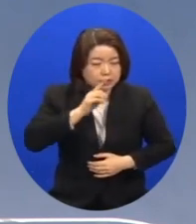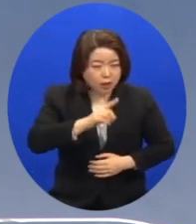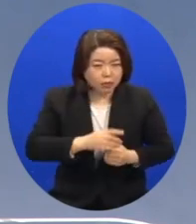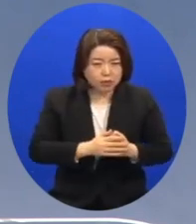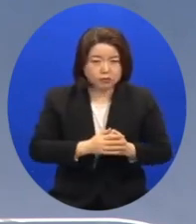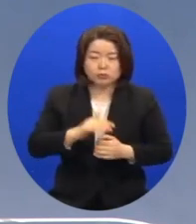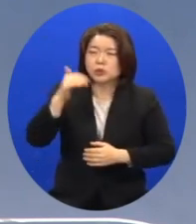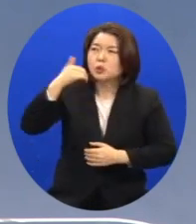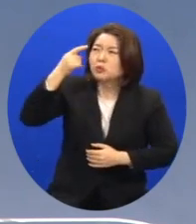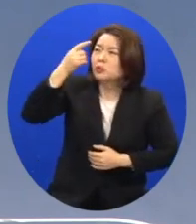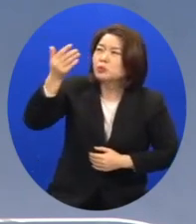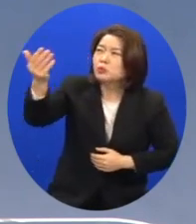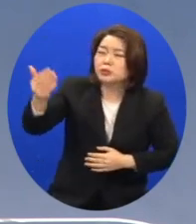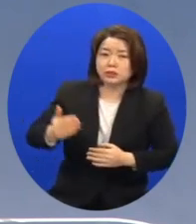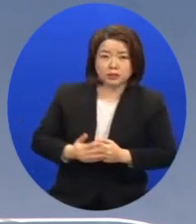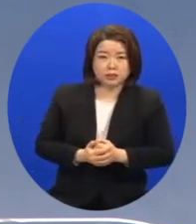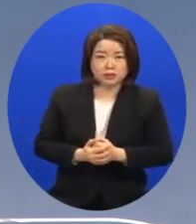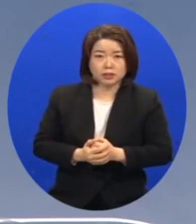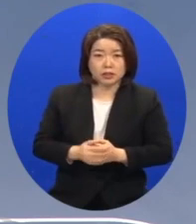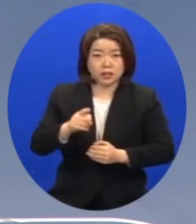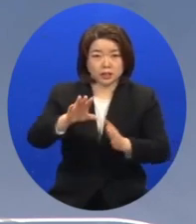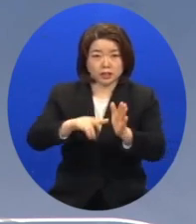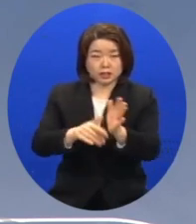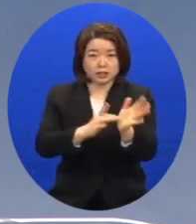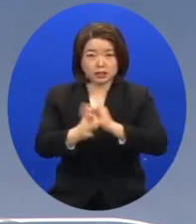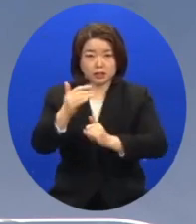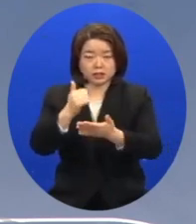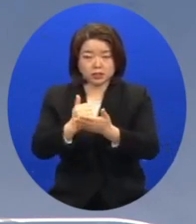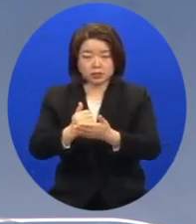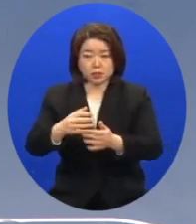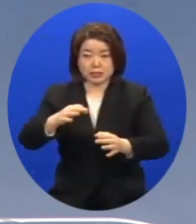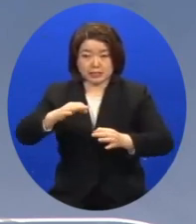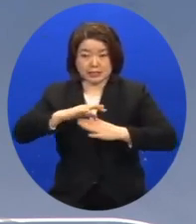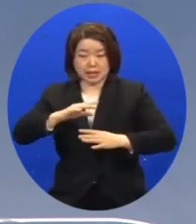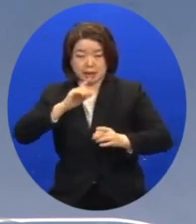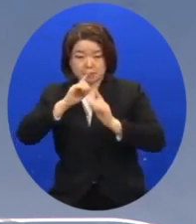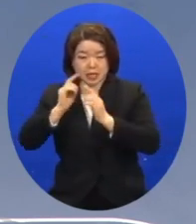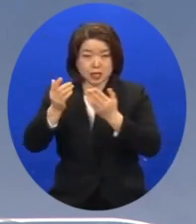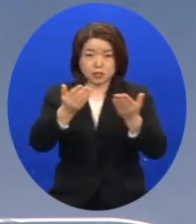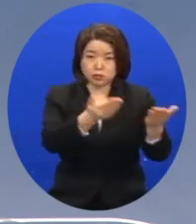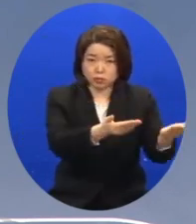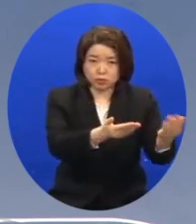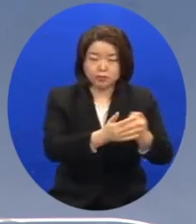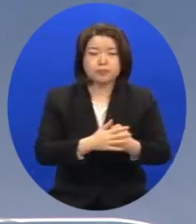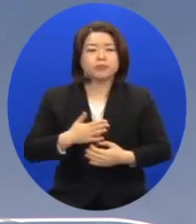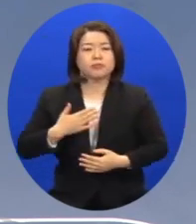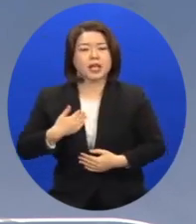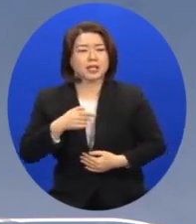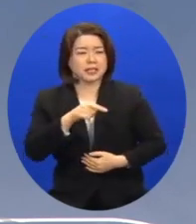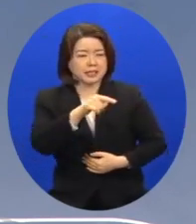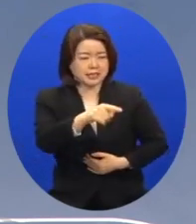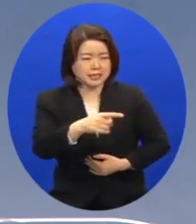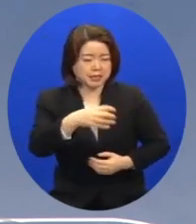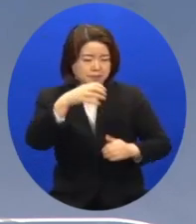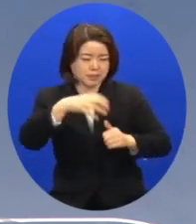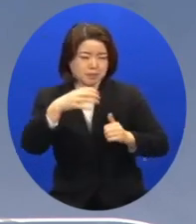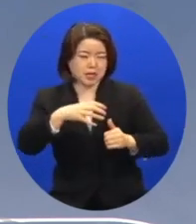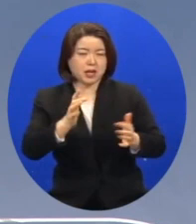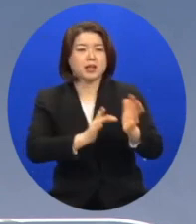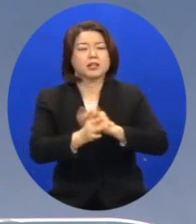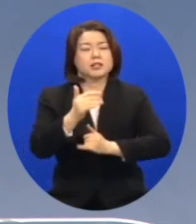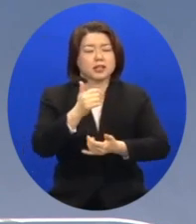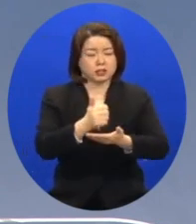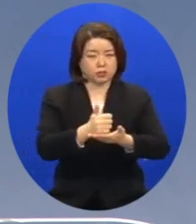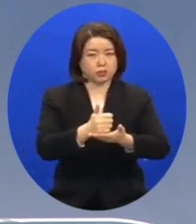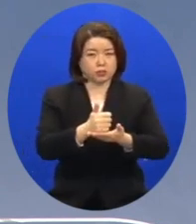오니까 그때 예수님께서 깜짝 놀랄 말씀을 하셨어요 나는 내가 핍박하는 예수다